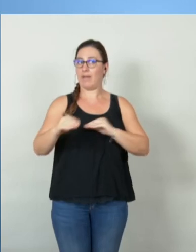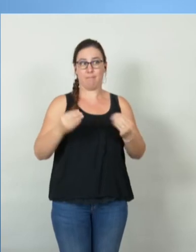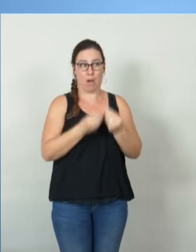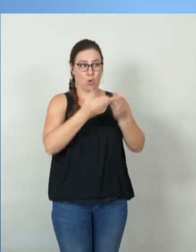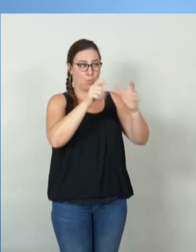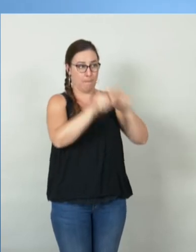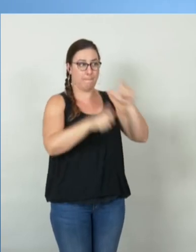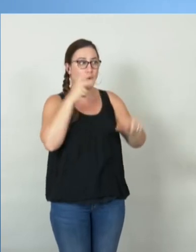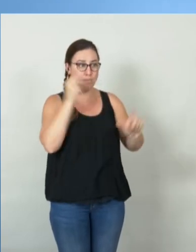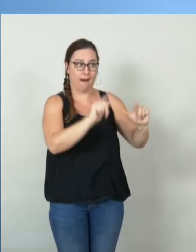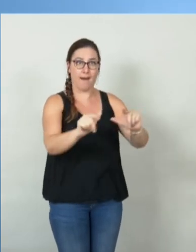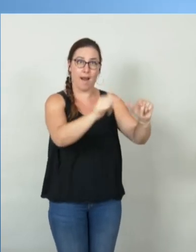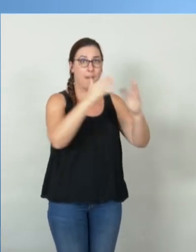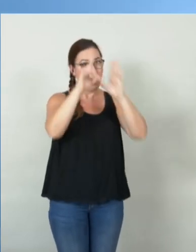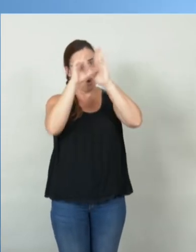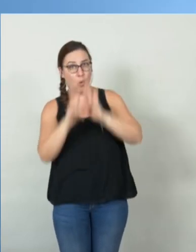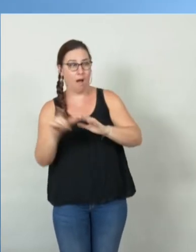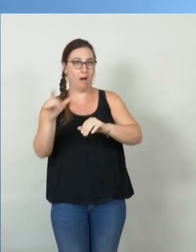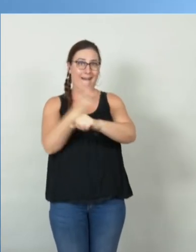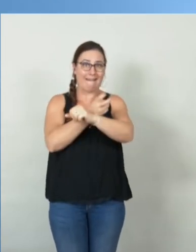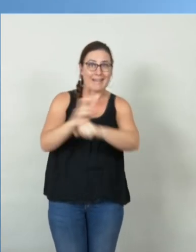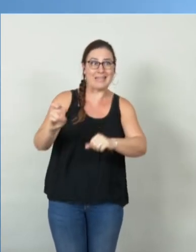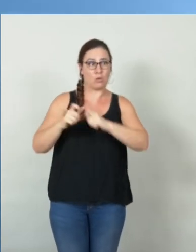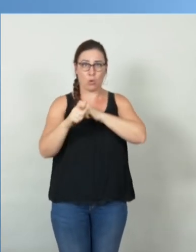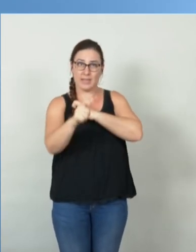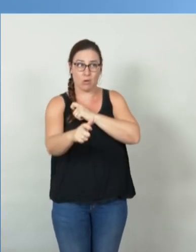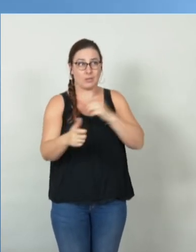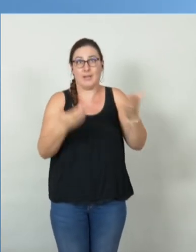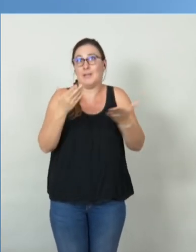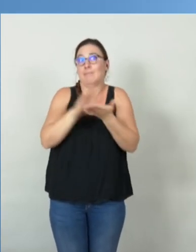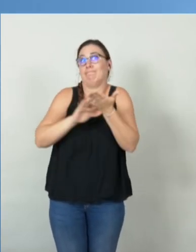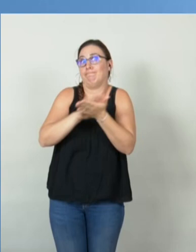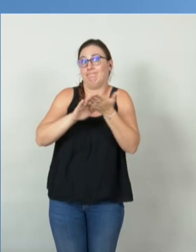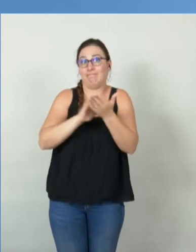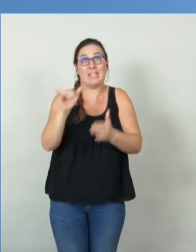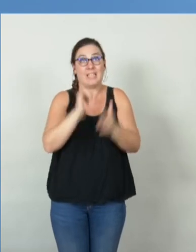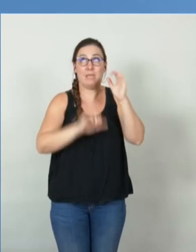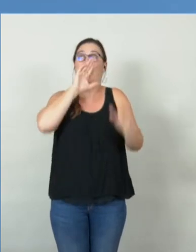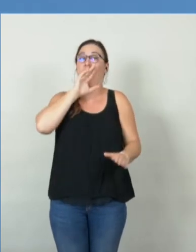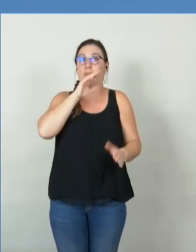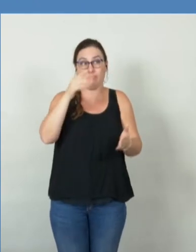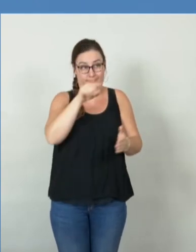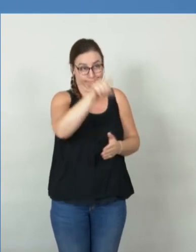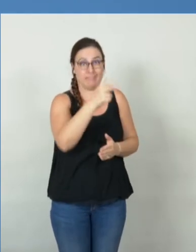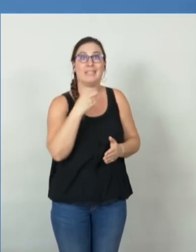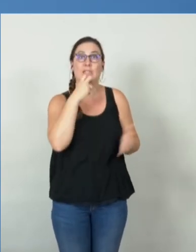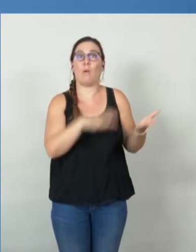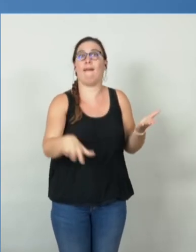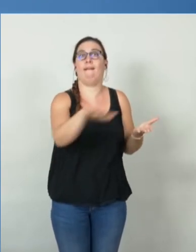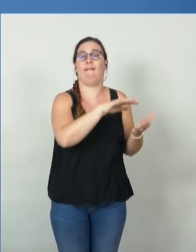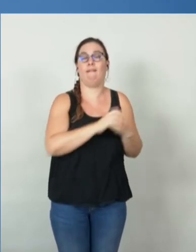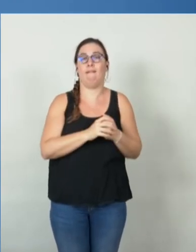cependant il y a des lois il y a des risques et des conséquences et ben les conséquences c'est le contribuable qui payent je dis encore une fois le contribuable